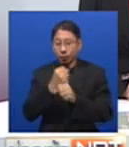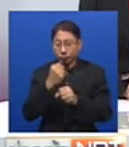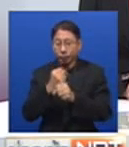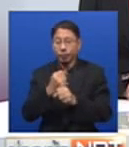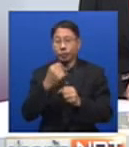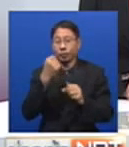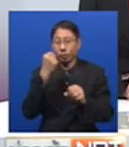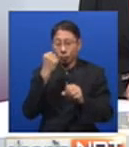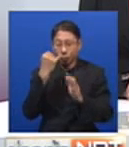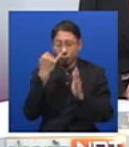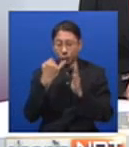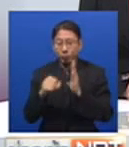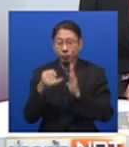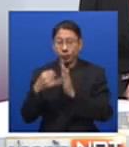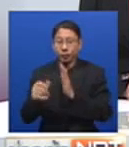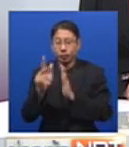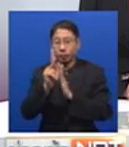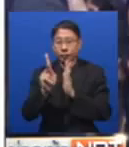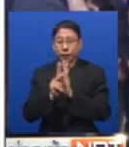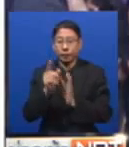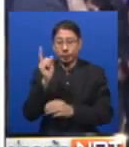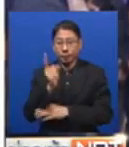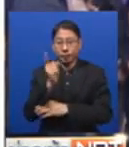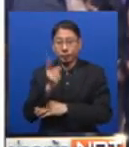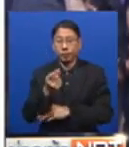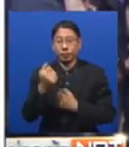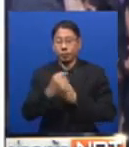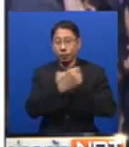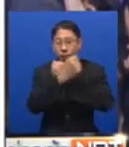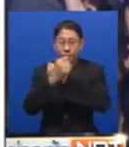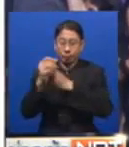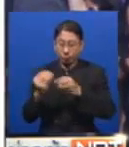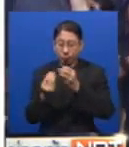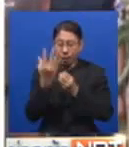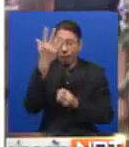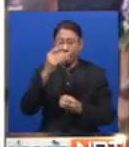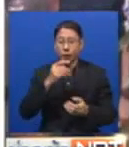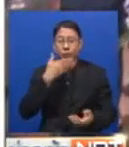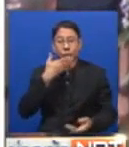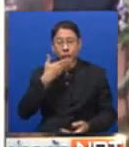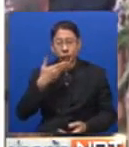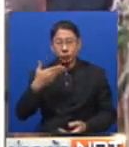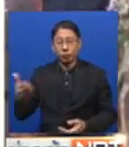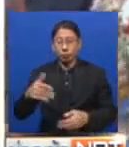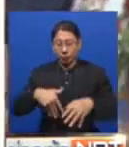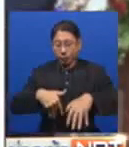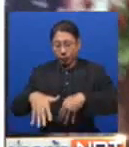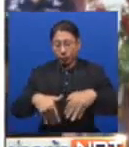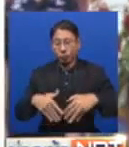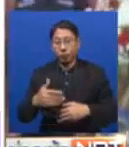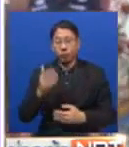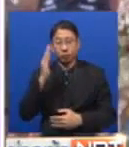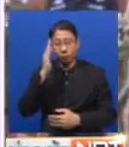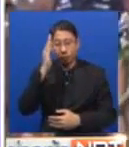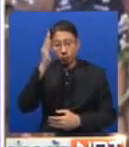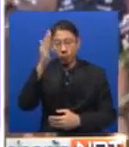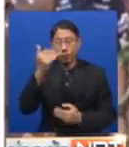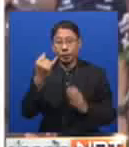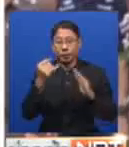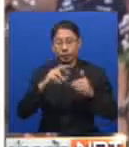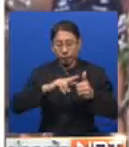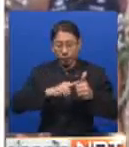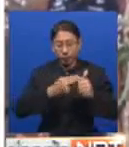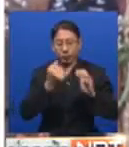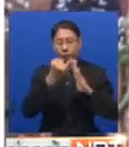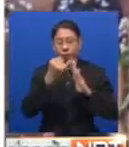ผู้บุกรุกอย่างเฉียบขาดเพื่อเป็นการป้องกันผืนป่าให้คงอยู่กับประเทศและประชาชนต่อไปไปเริ่มกันที่จังหวัดพิษณุโล